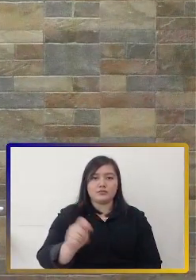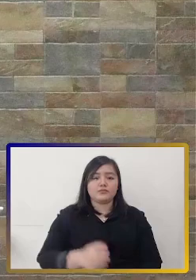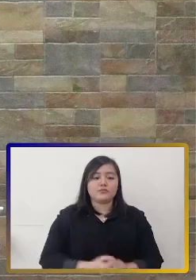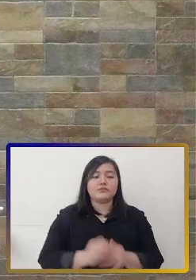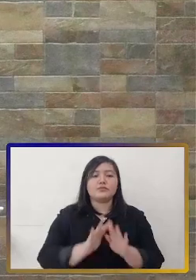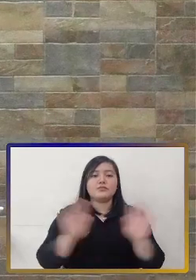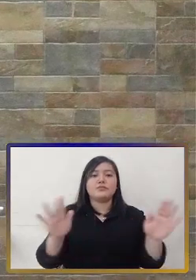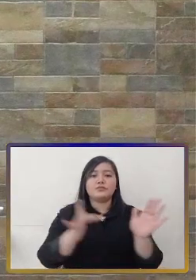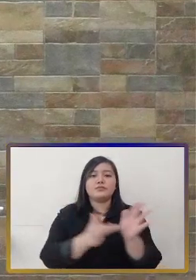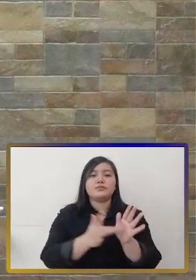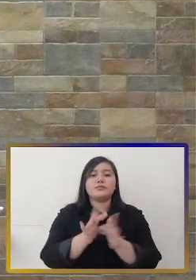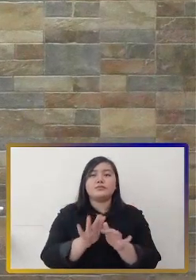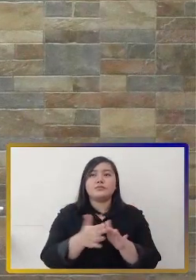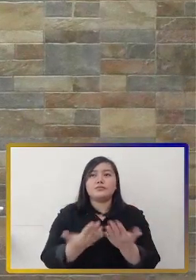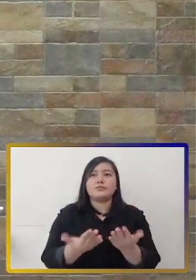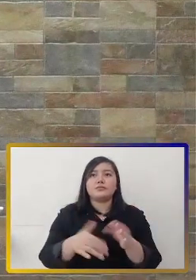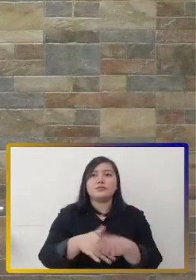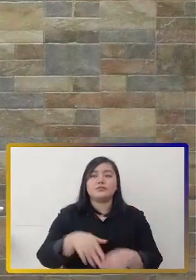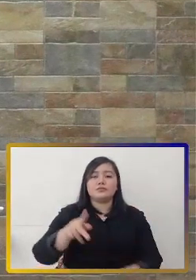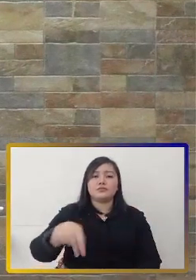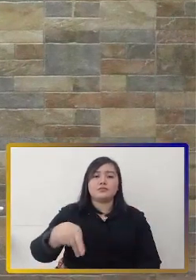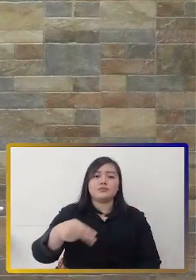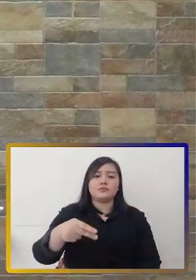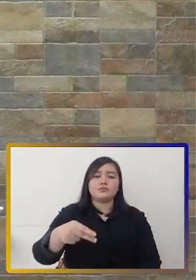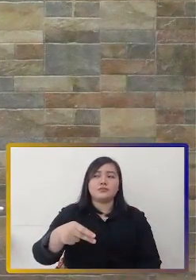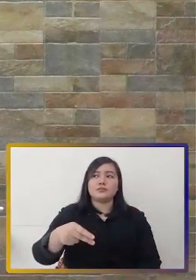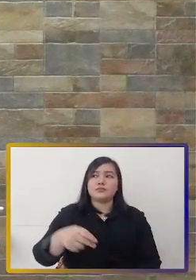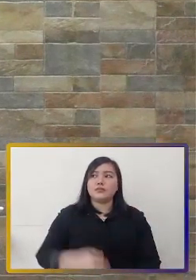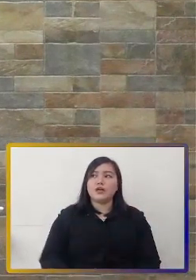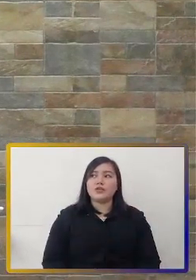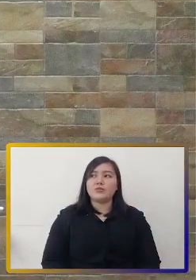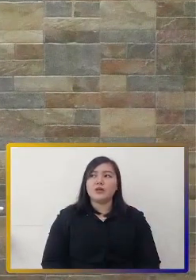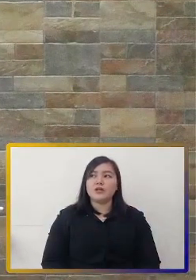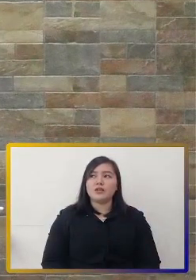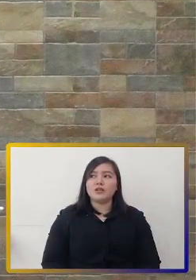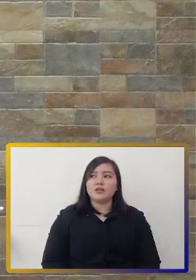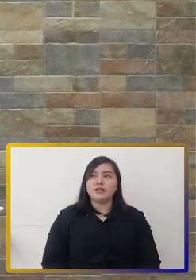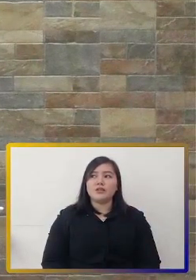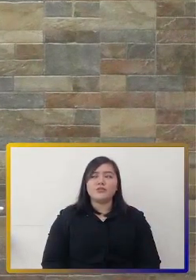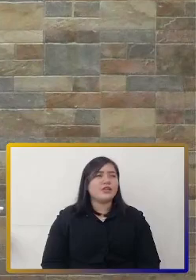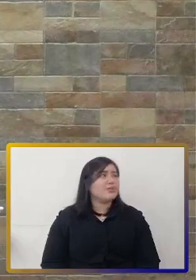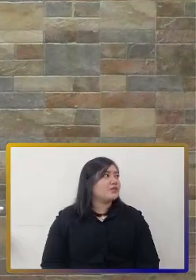May babasahin po ako sa inyong talata. Ephesians chapter 4, verse number